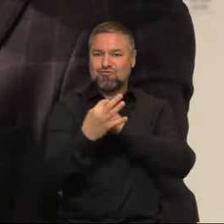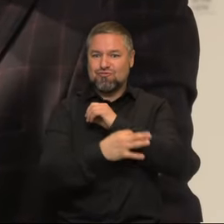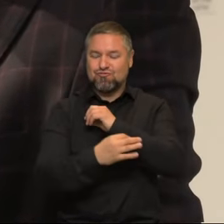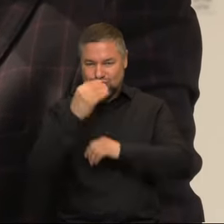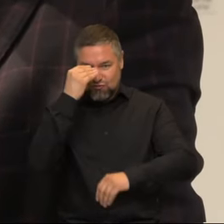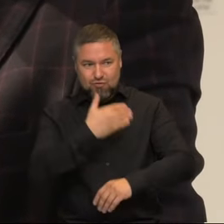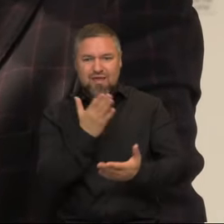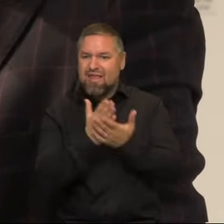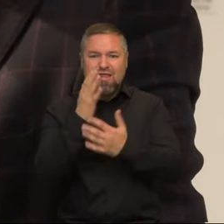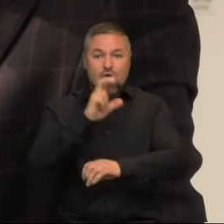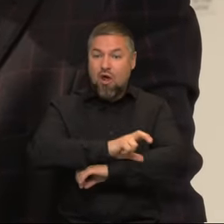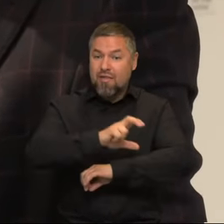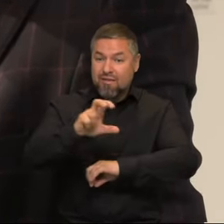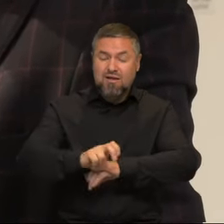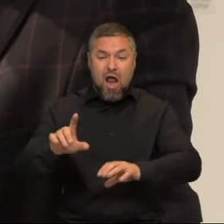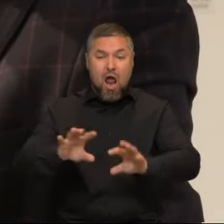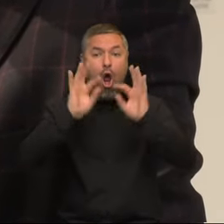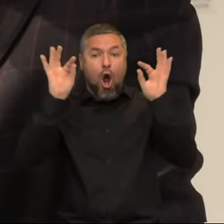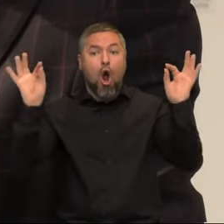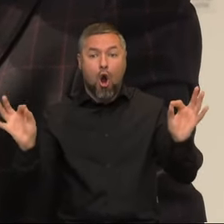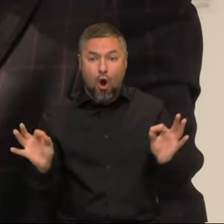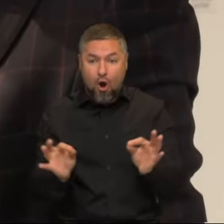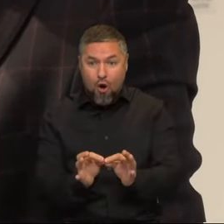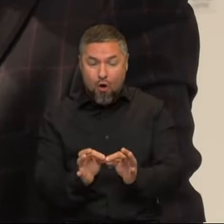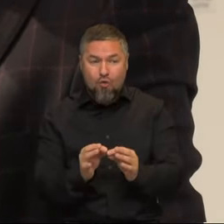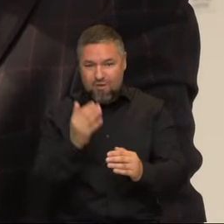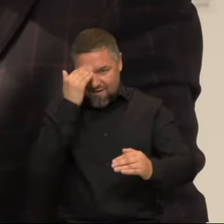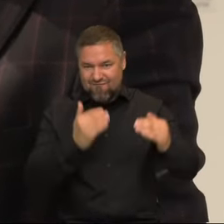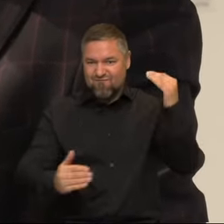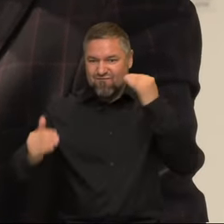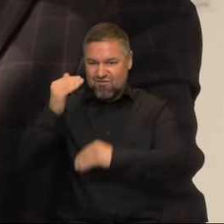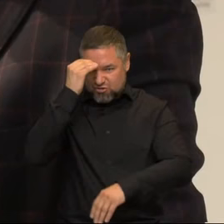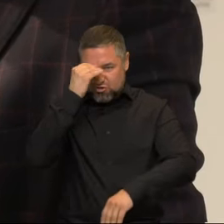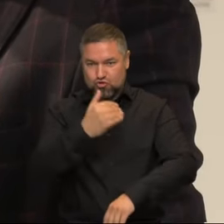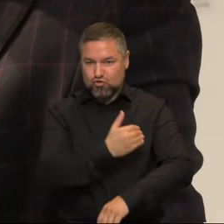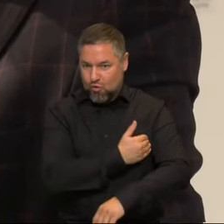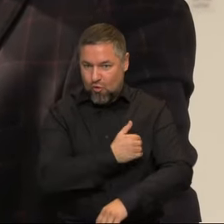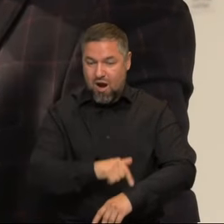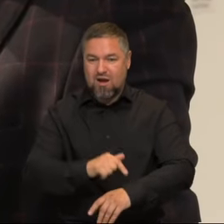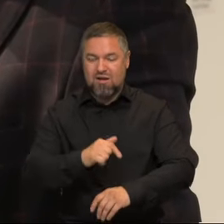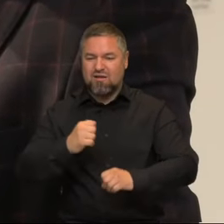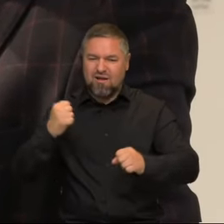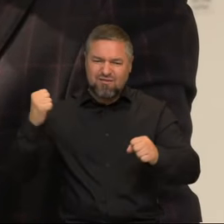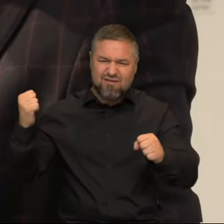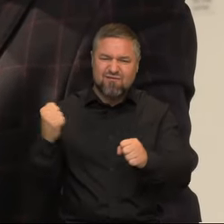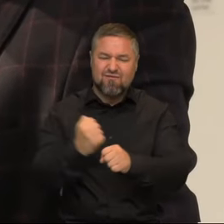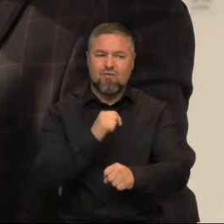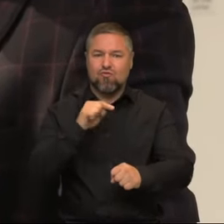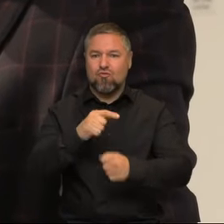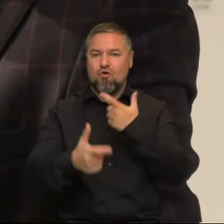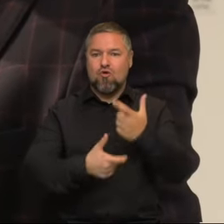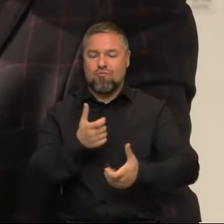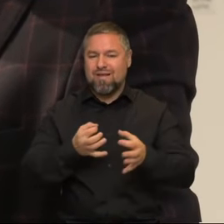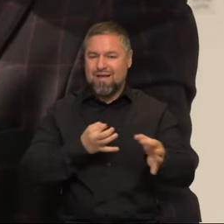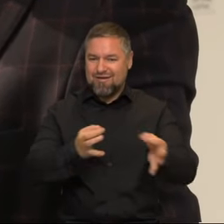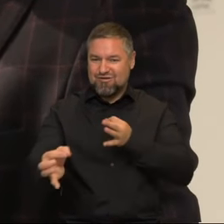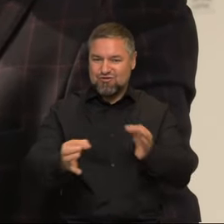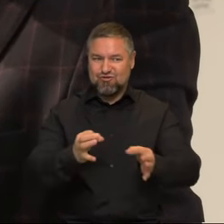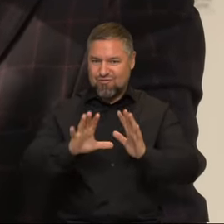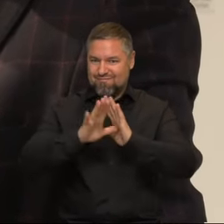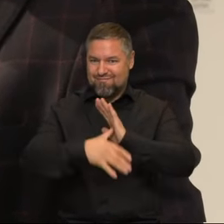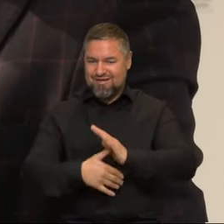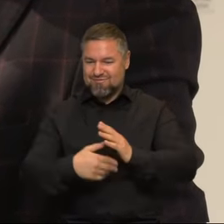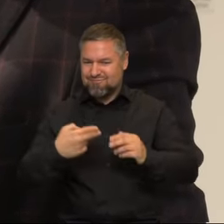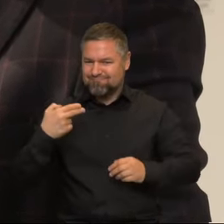tylko technicznych, ale w ogóle uczelni wyższych. I na trwale odcisnęliście to piętno na historii naszego